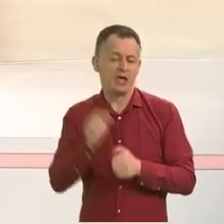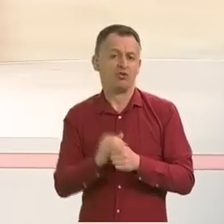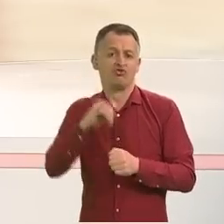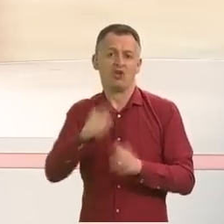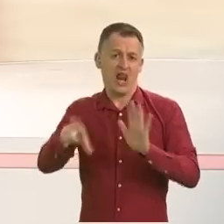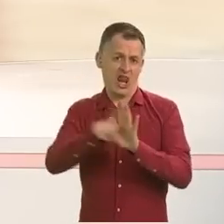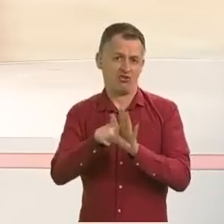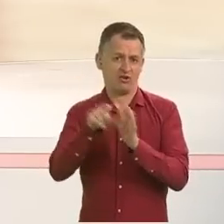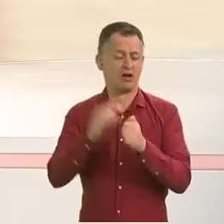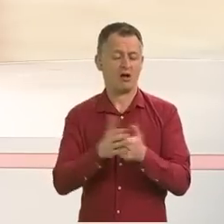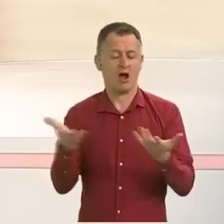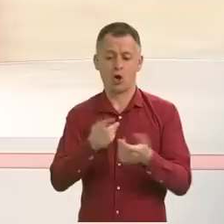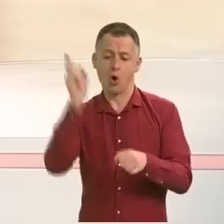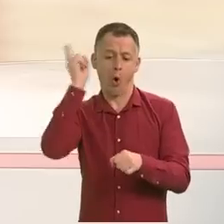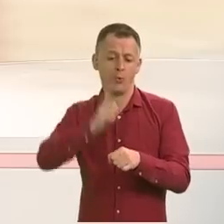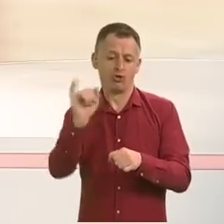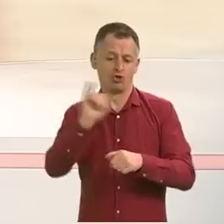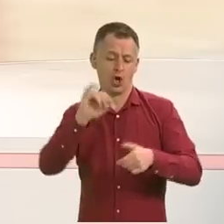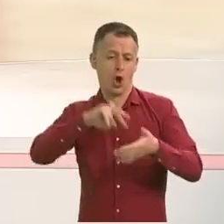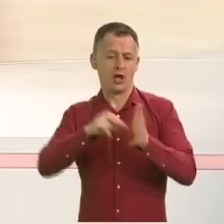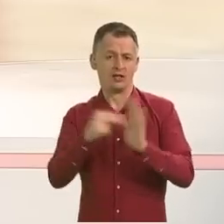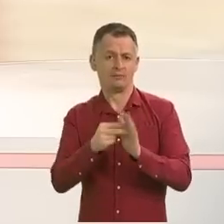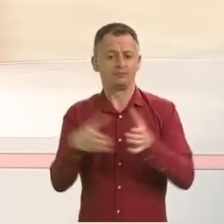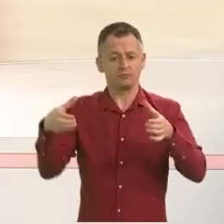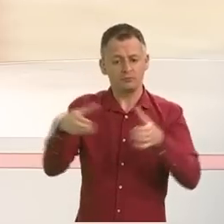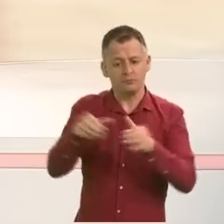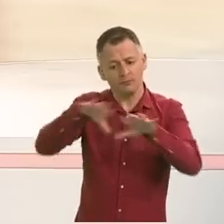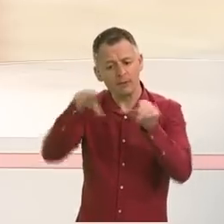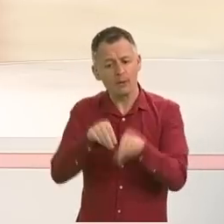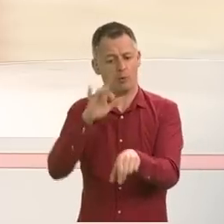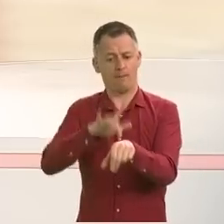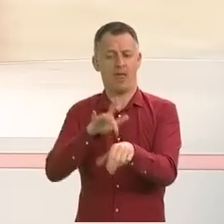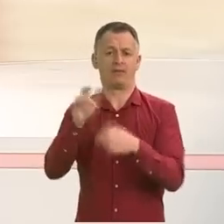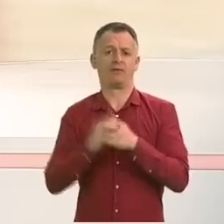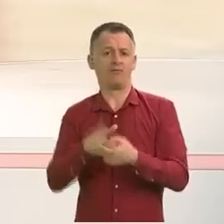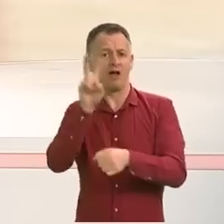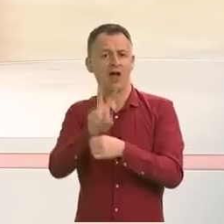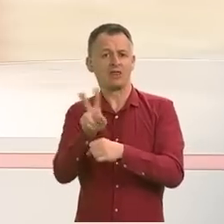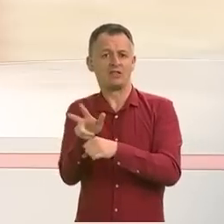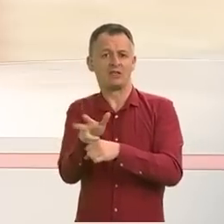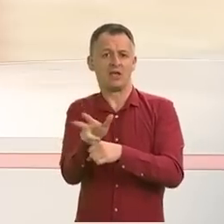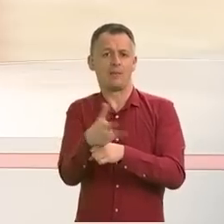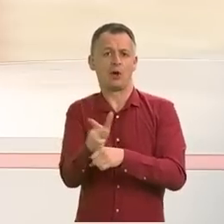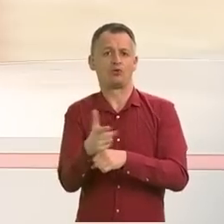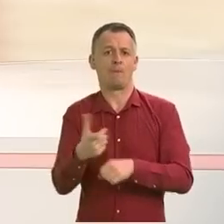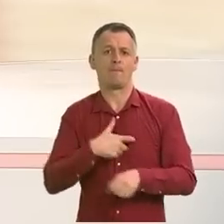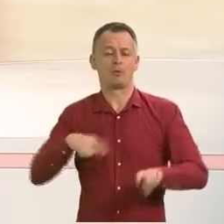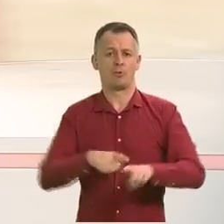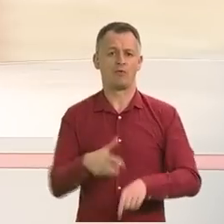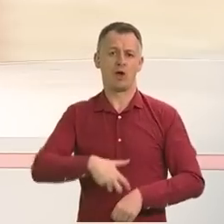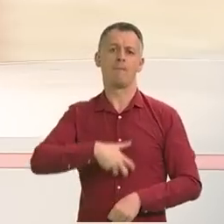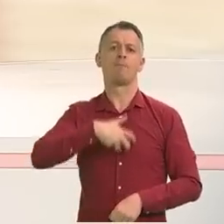care nu-i obligă pe organizator să asigure în sală un echipaj cu medic. Vă avertizez, urmează imagini și detalii care vă pot afecta emoțional.